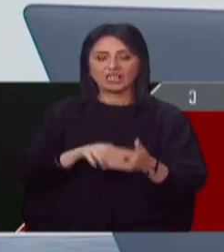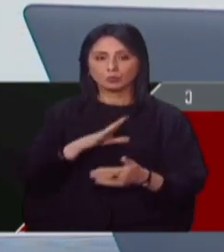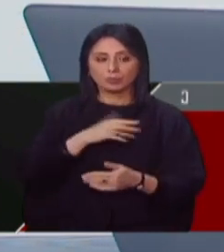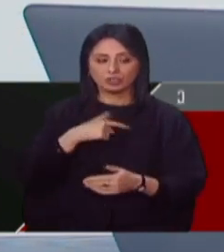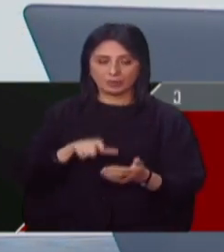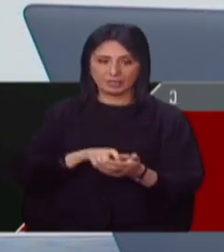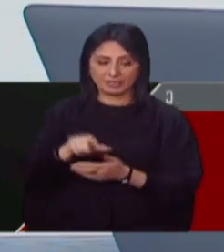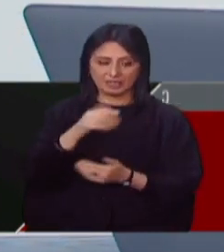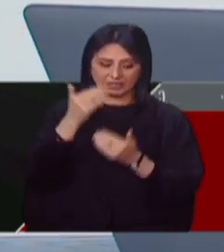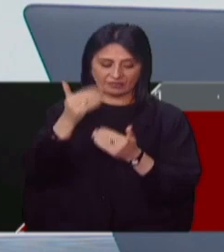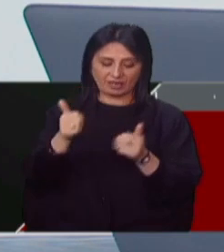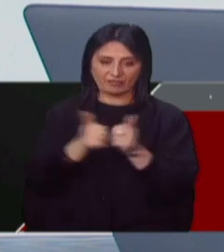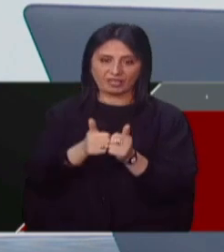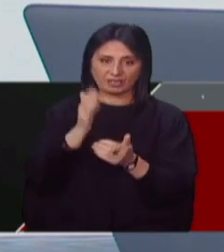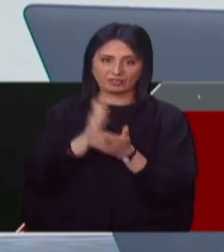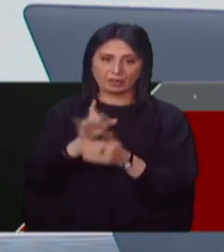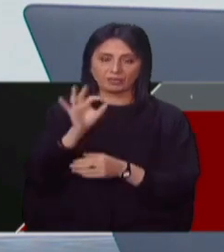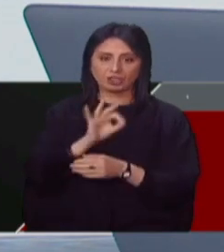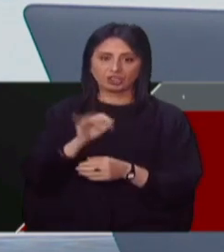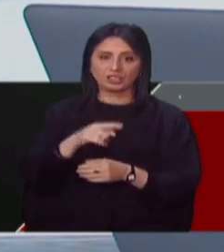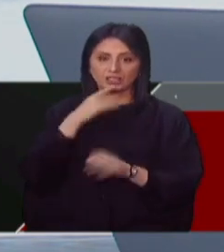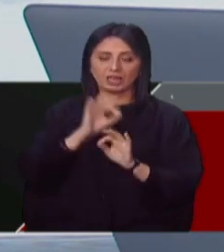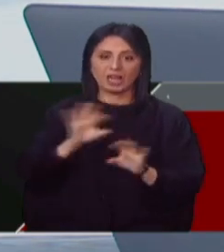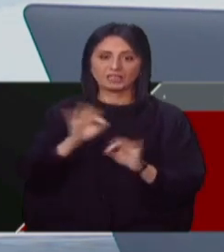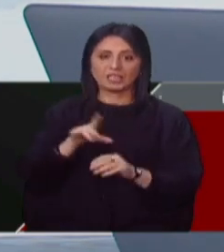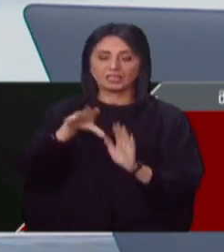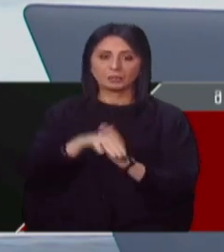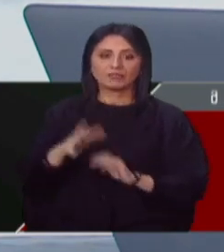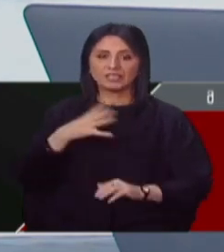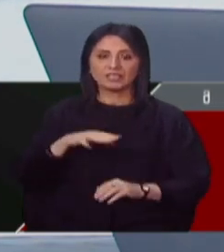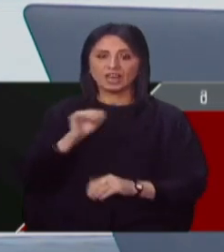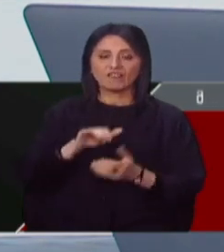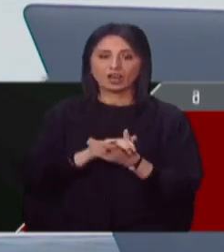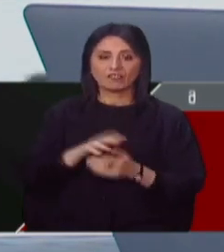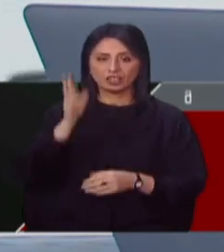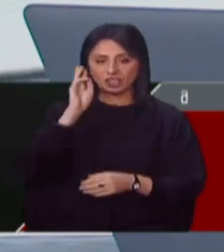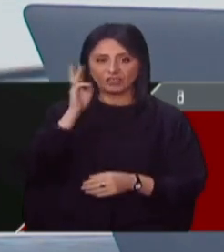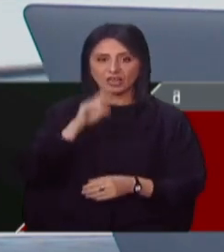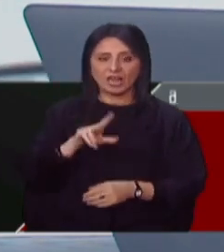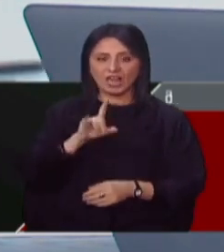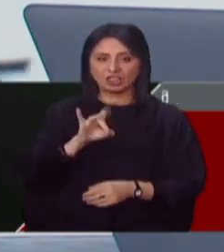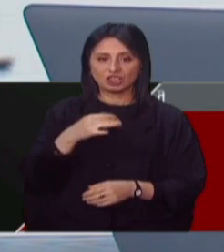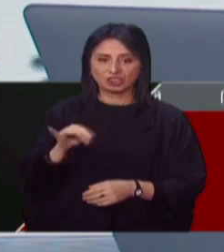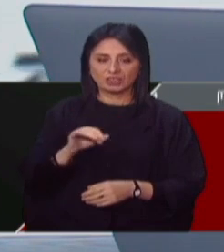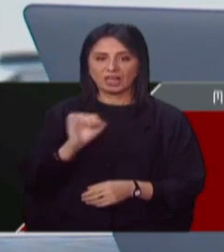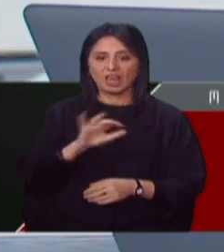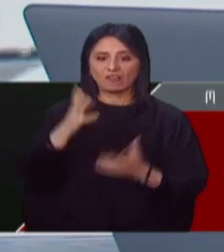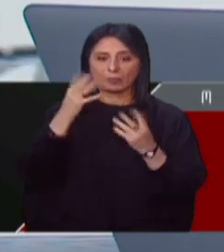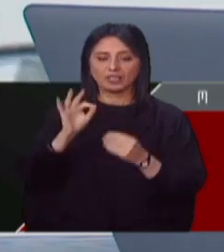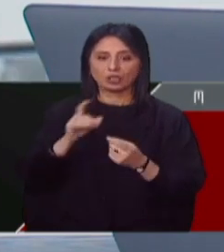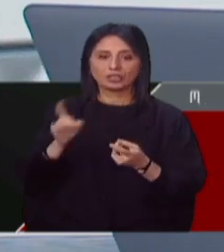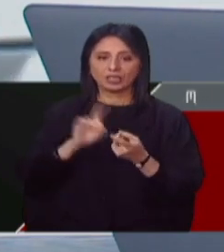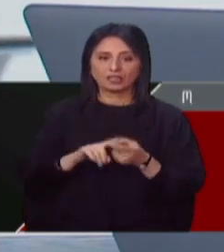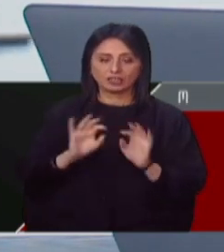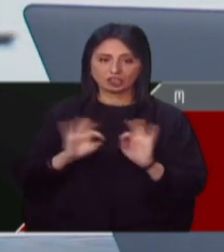ჩვენ ამ გზაზე თქვენ გვერდით ვართ. ამის შესახებ აღნიშნულია განცხადებაში, რომელსაც საქართველოს ევროკავშირის ელჩი პაველ ჰერჩინსკი ევროპის დღესთან